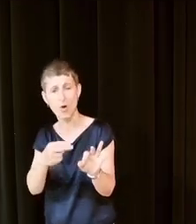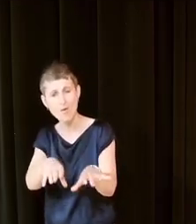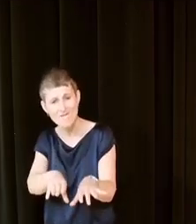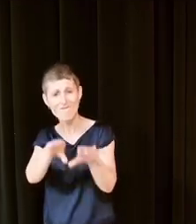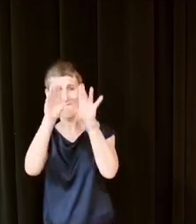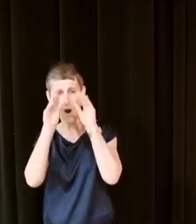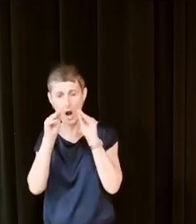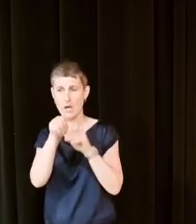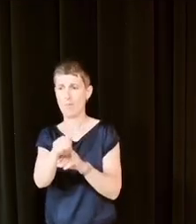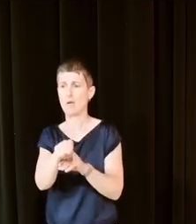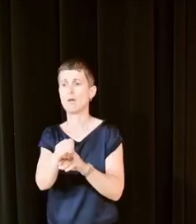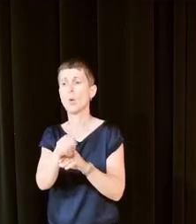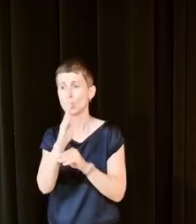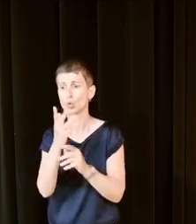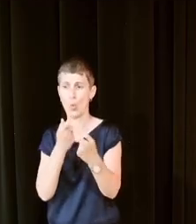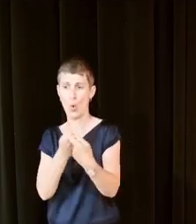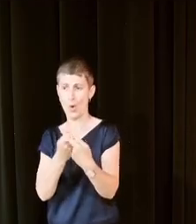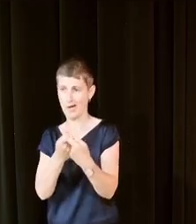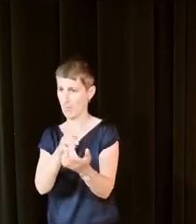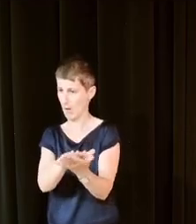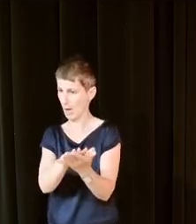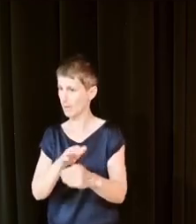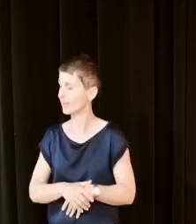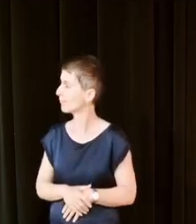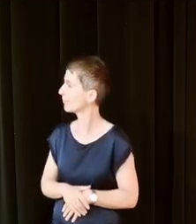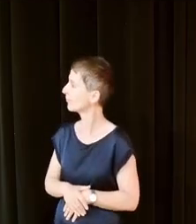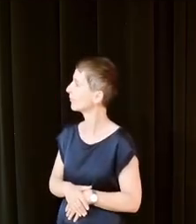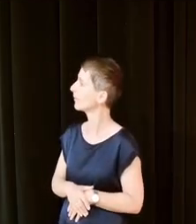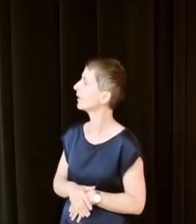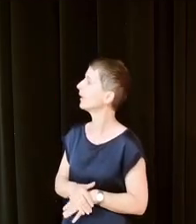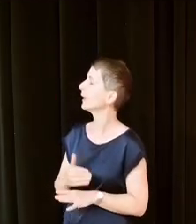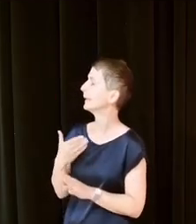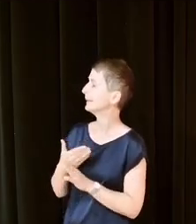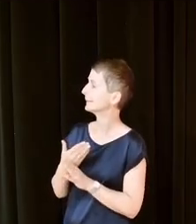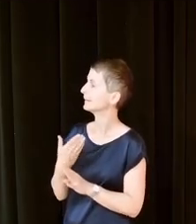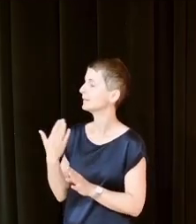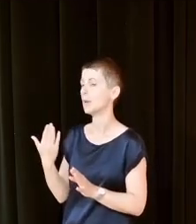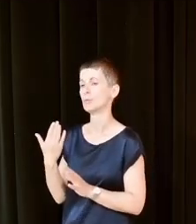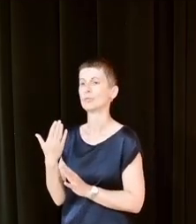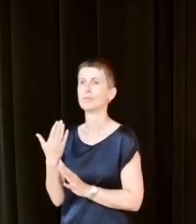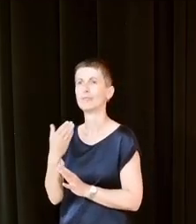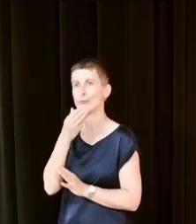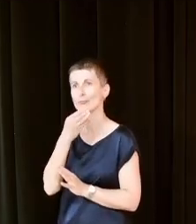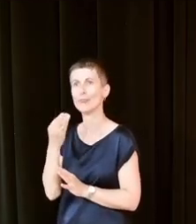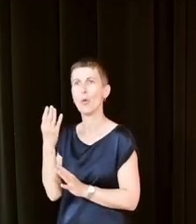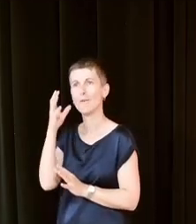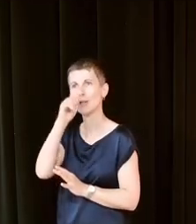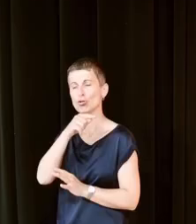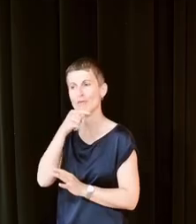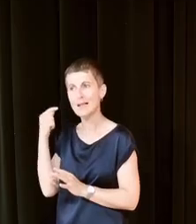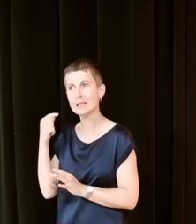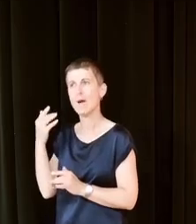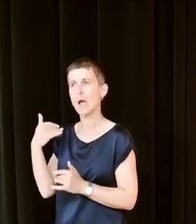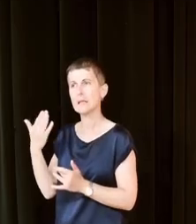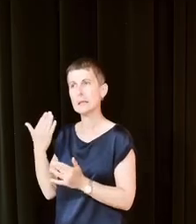damit letztlich versuchen, Kontakt zu finden. Was ich mir von der Kunsttherapie erhoffen würde, wäre, dass ich ein bisschen aus dem Schwarz-Weiß-Denken rauskomme, mehr